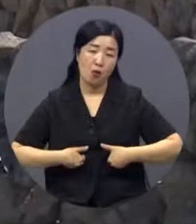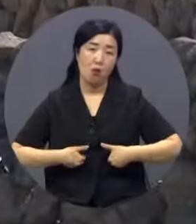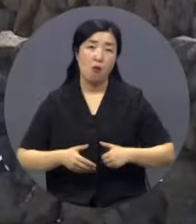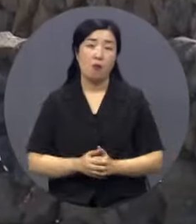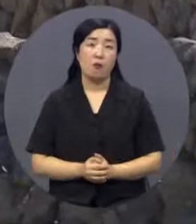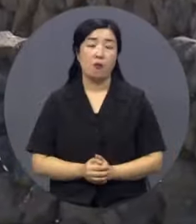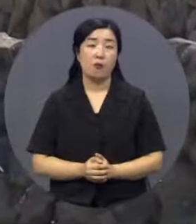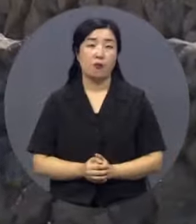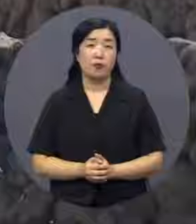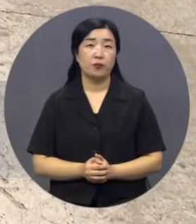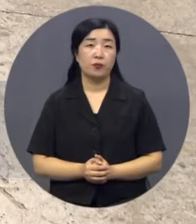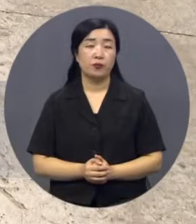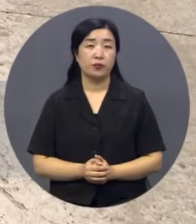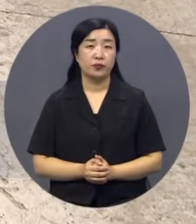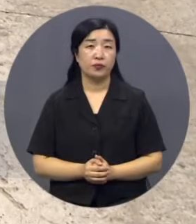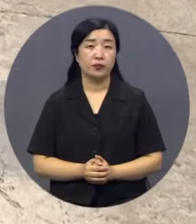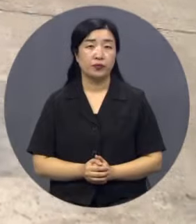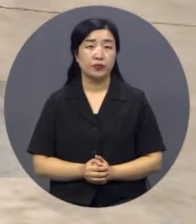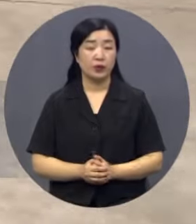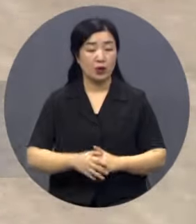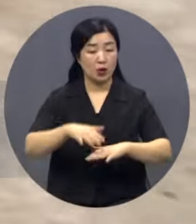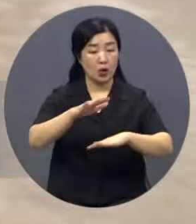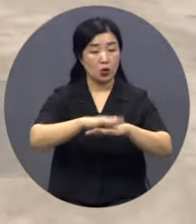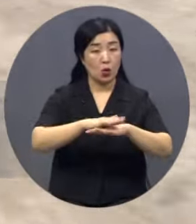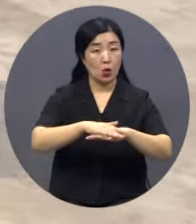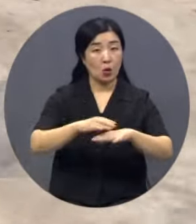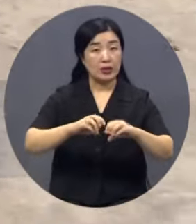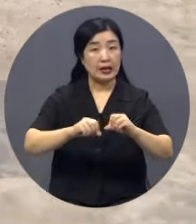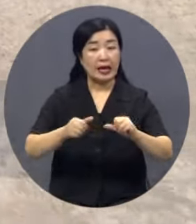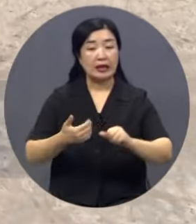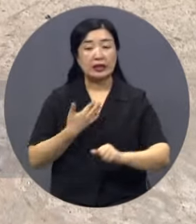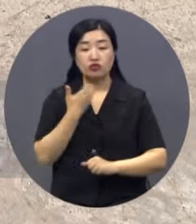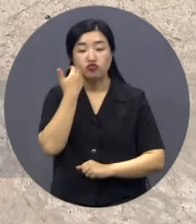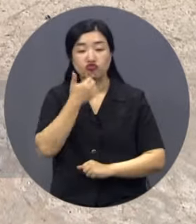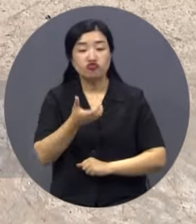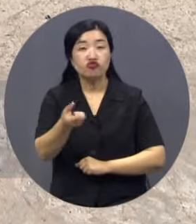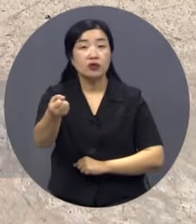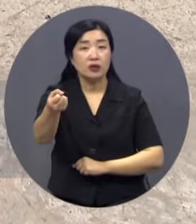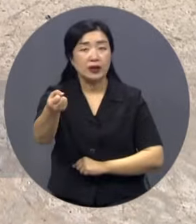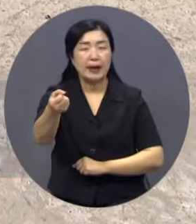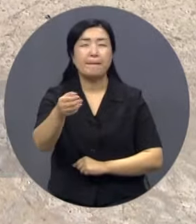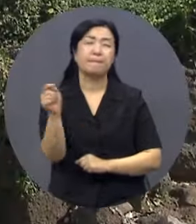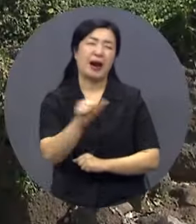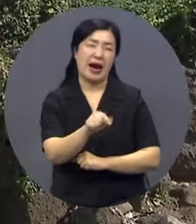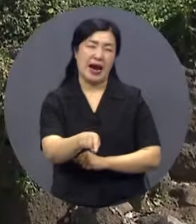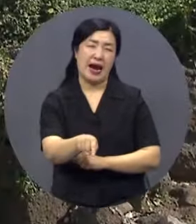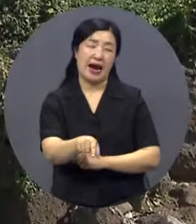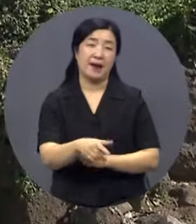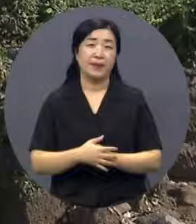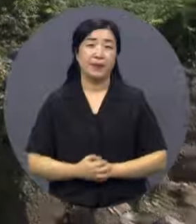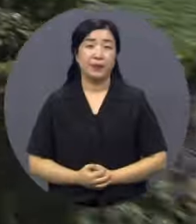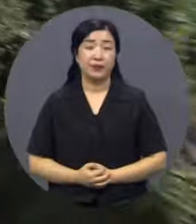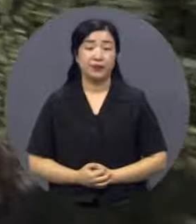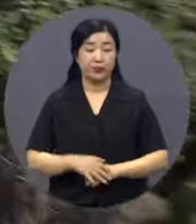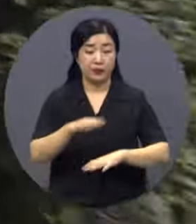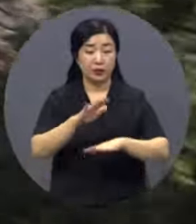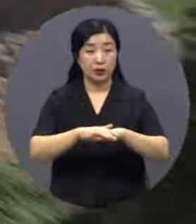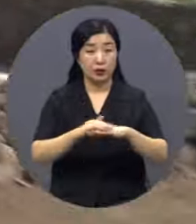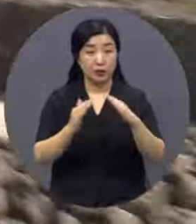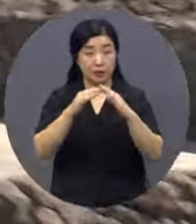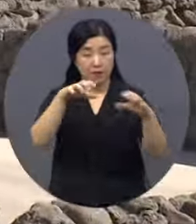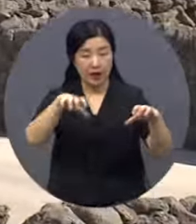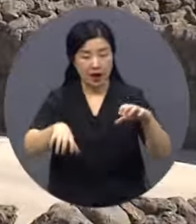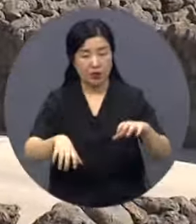그래서 이 농지 소유자 스스로 하는 게 제일 빠르다. 농촌 마을